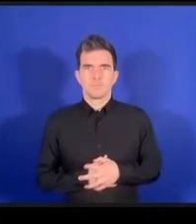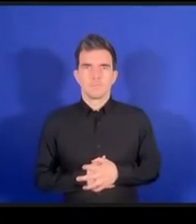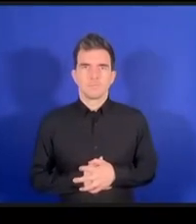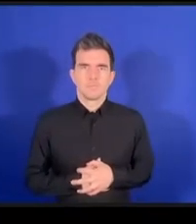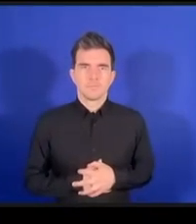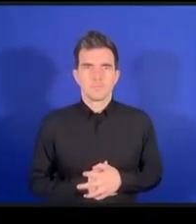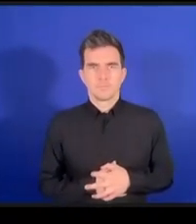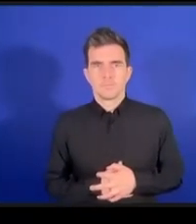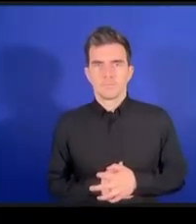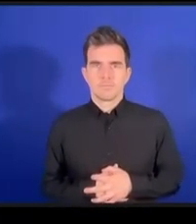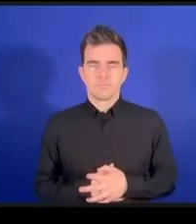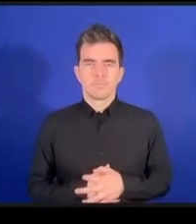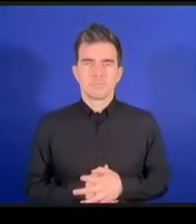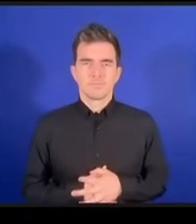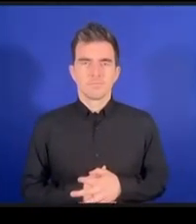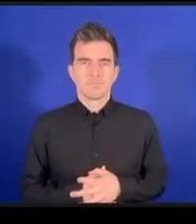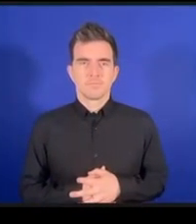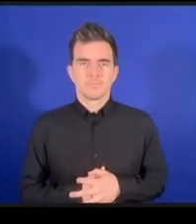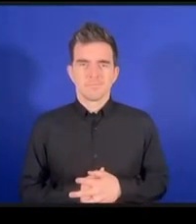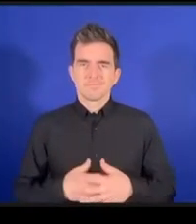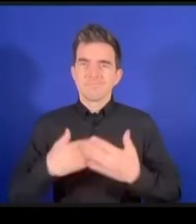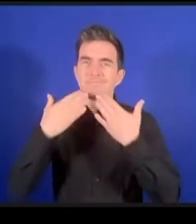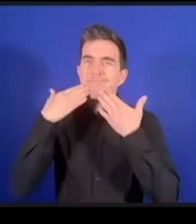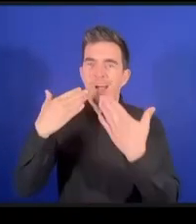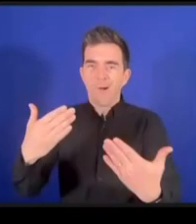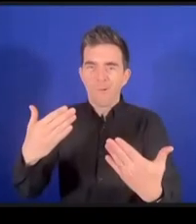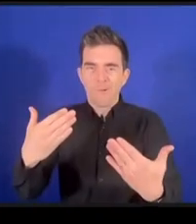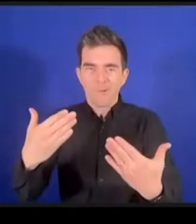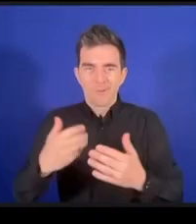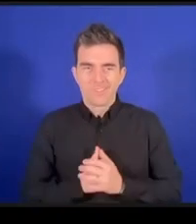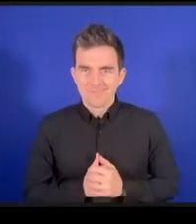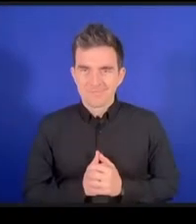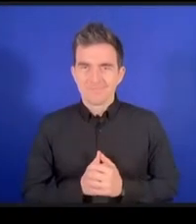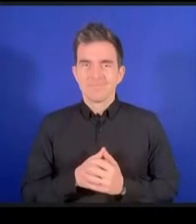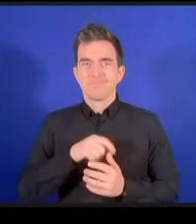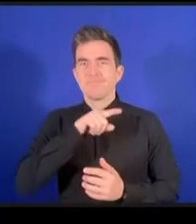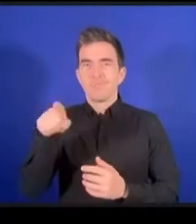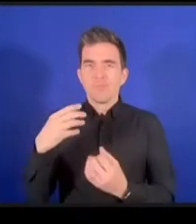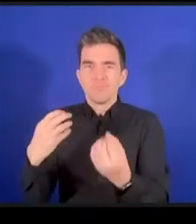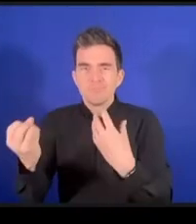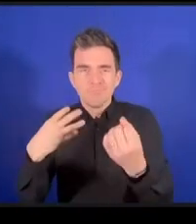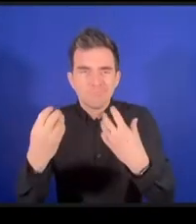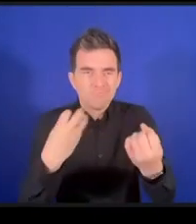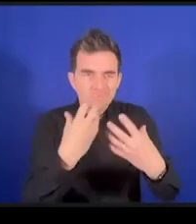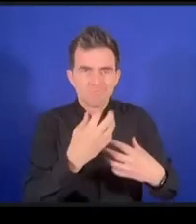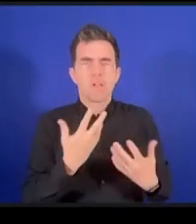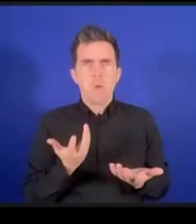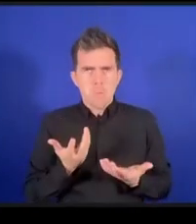мире в сложных регионах поблагодарить вас за возможность взять